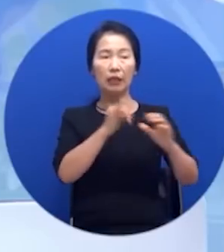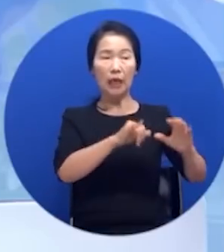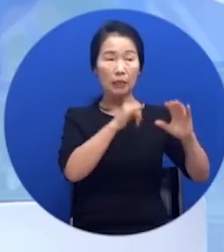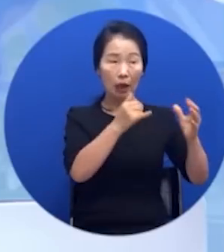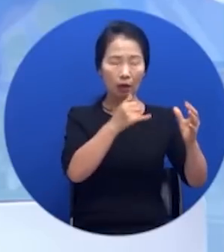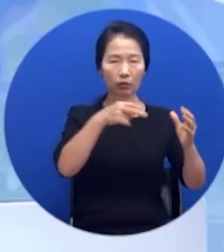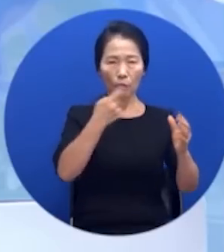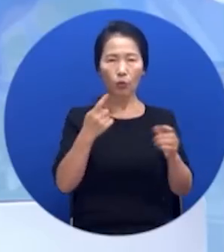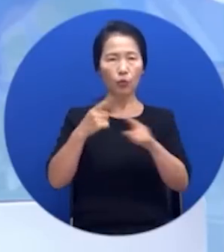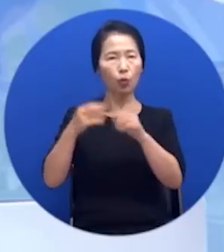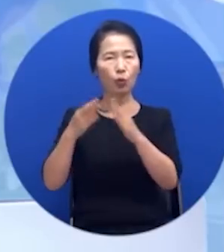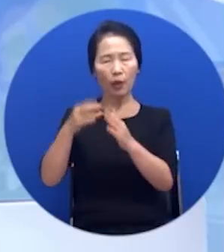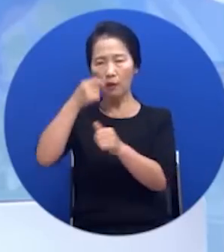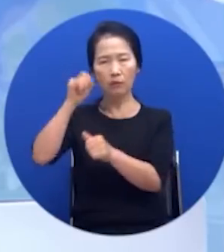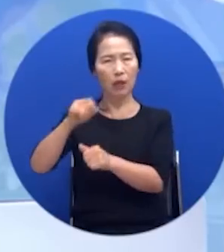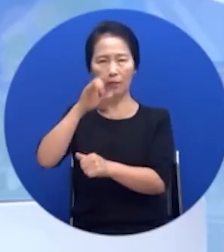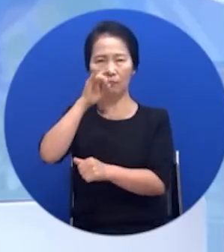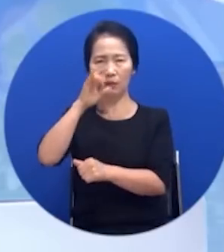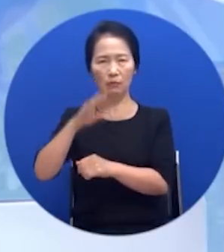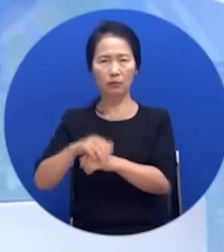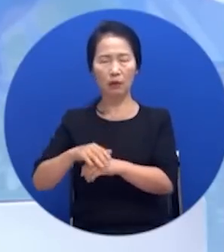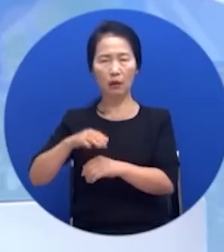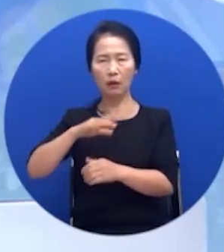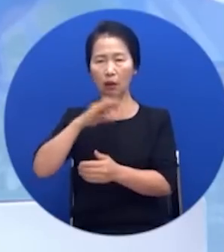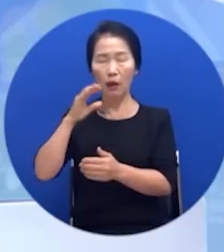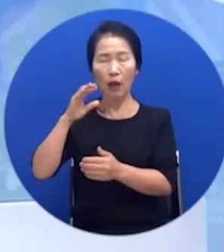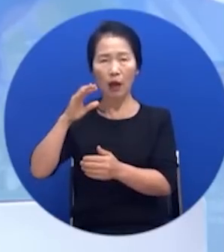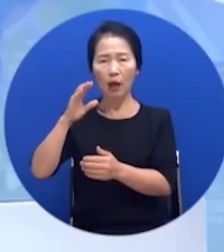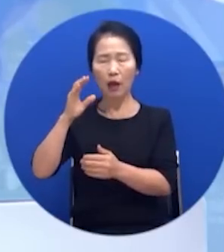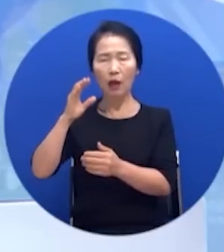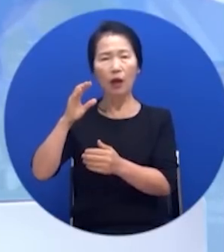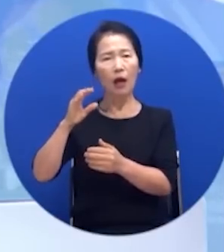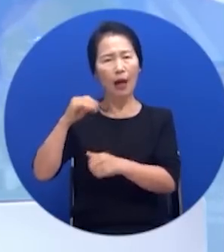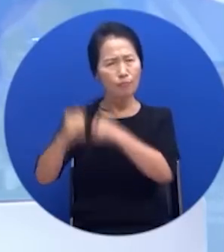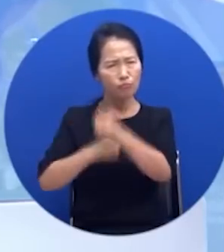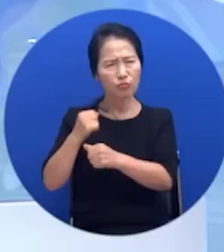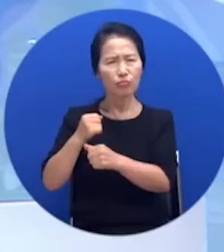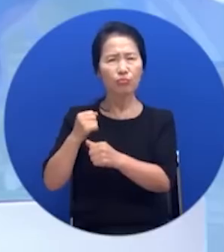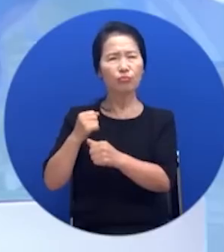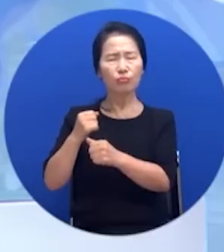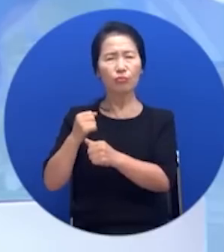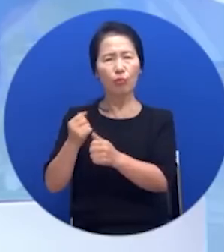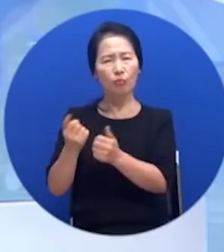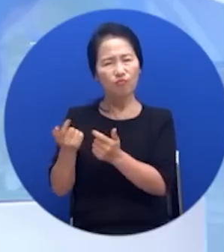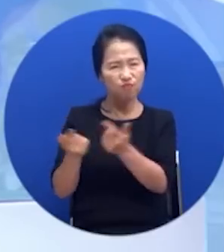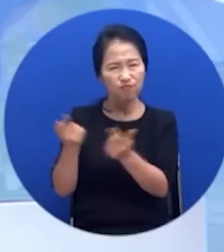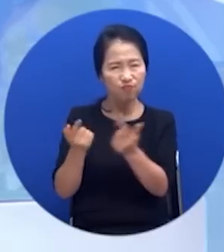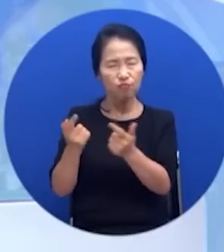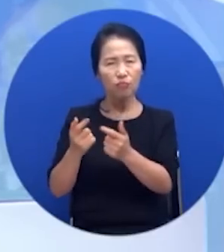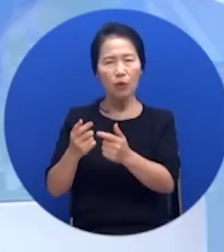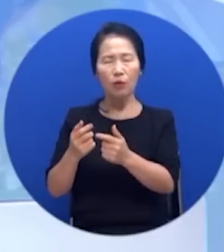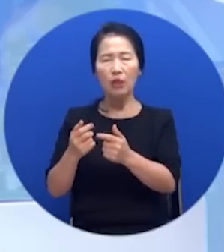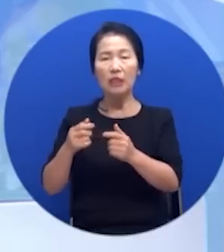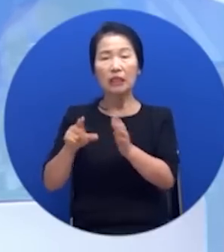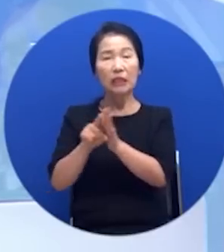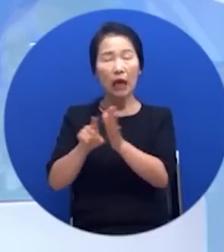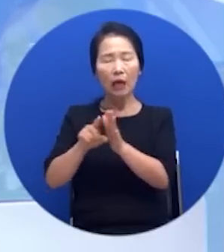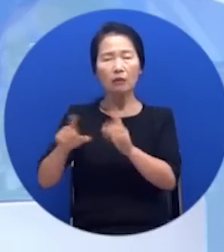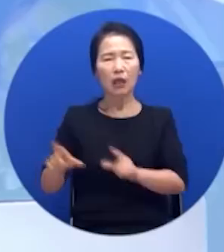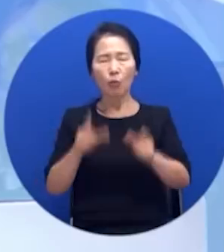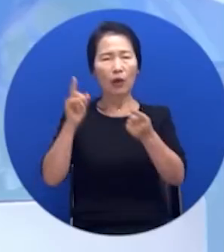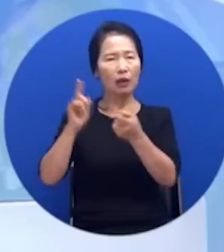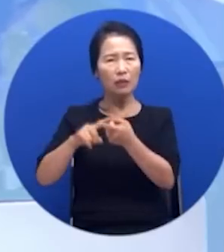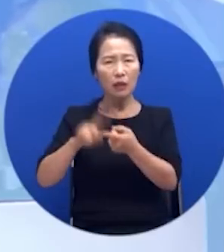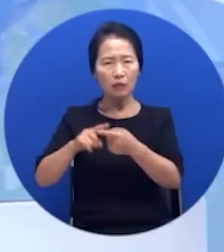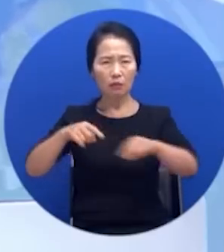됩니다. 세상이 교회를 힘으로 간섭하거나 신앙을 통제하는 일은 결코 없어야 합니다.